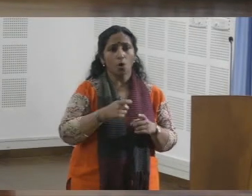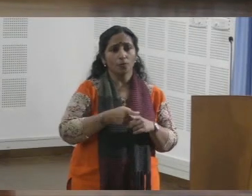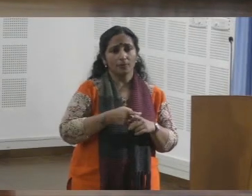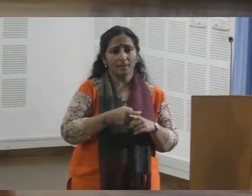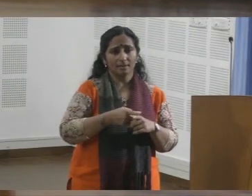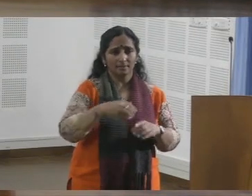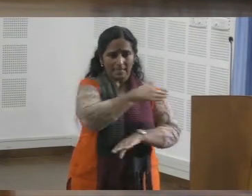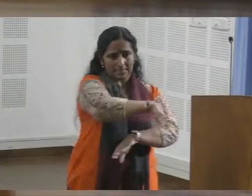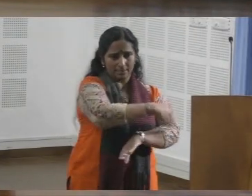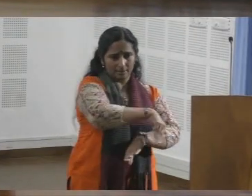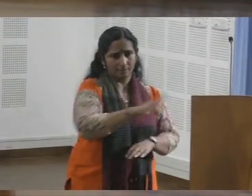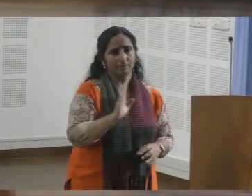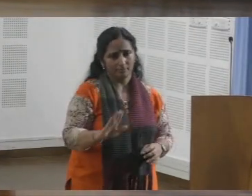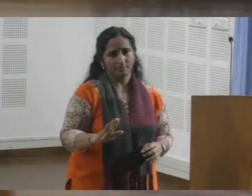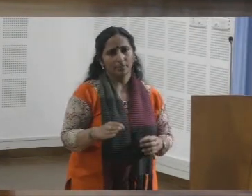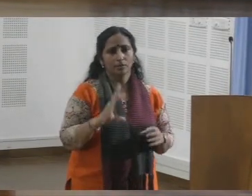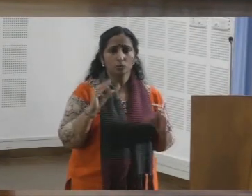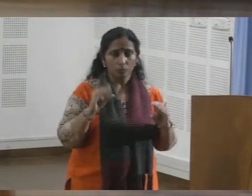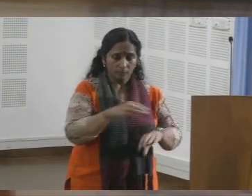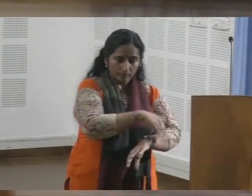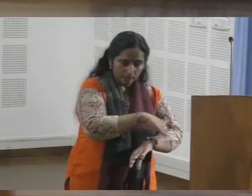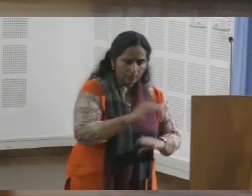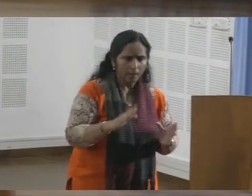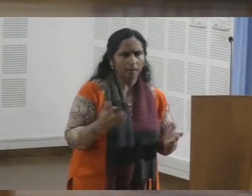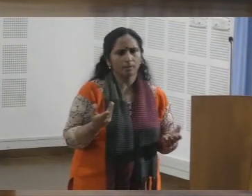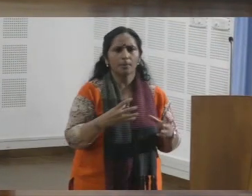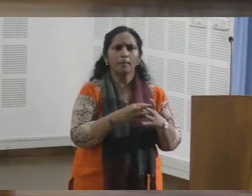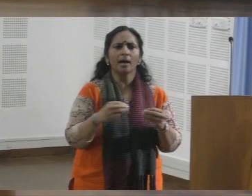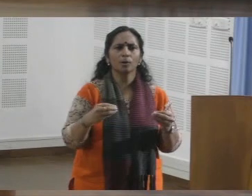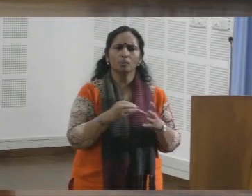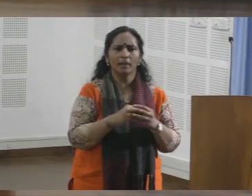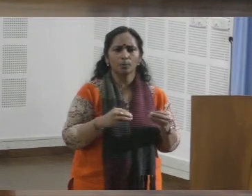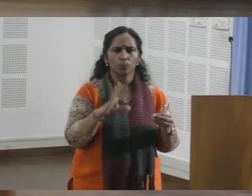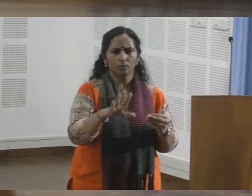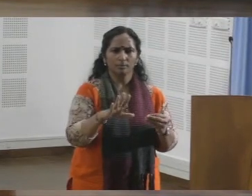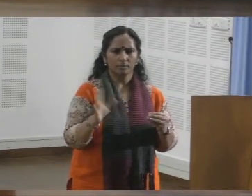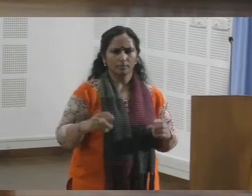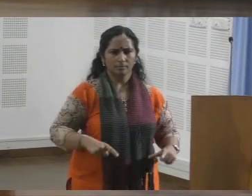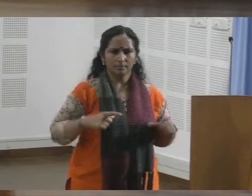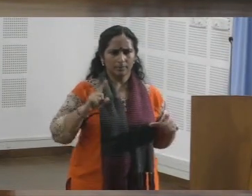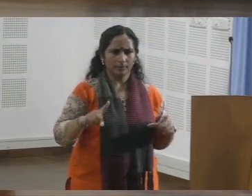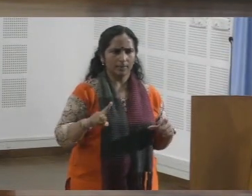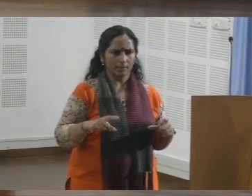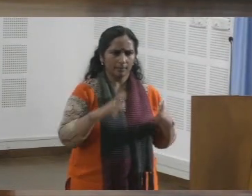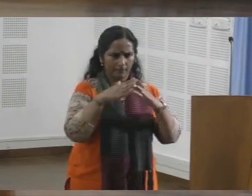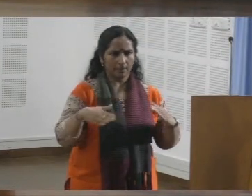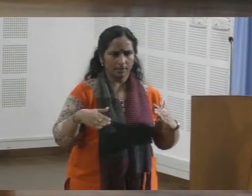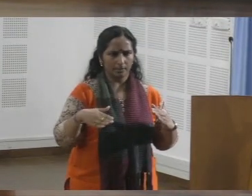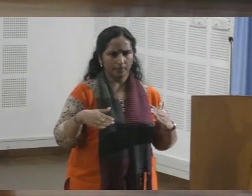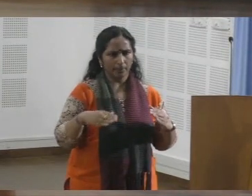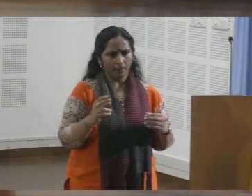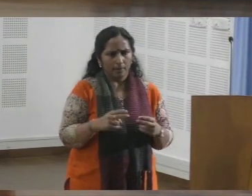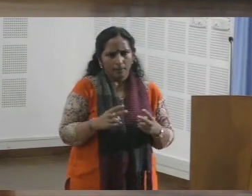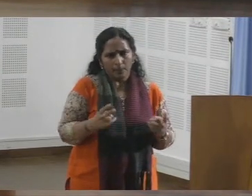ഞങ്ങൾ ബാംഗ്ലൂർ സെറ്റിൽഡായിരുന്നു. ബാംഗ്ലൂർ നമ്മൾക്ക് കുറേ വർക്ക്ഷോപ്പ്സും അവെയർനെസ്സും എല്ലാം ഉണ്ടായിരുന്നു. നിംഹാൻസ് എന്നൊക്കെ പ്രോപ്പറായിട്ട് ഗൈഡ് ചെയ്തു.